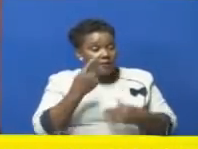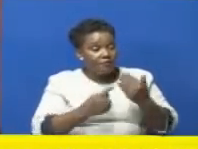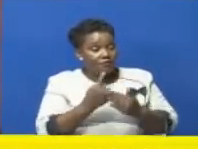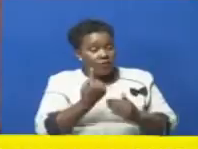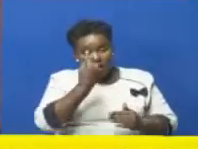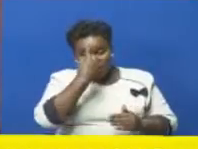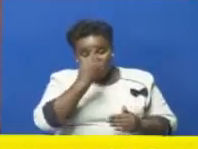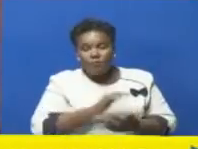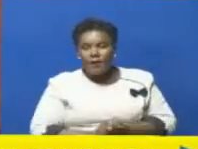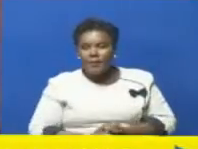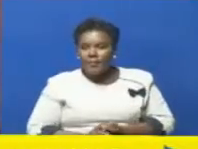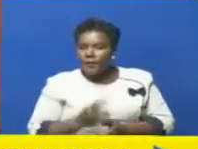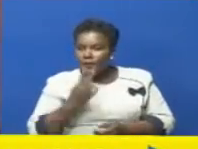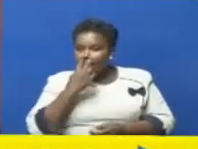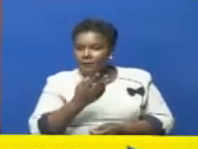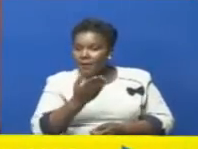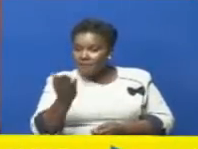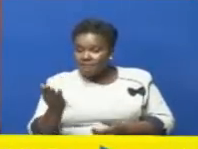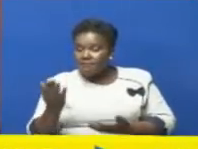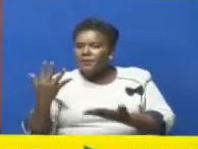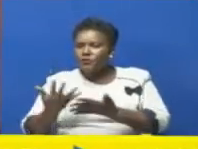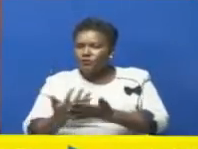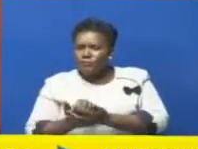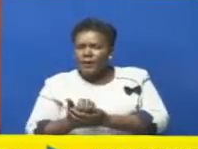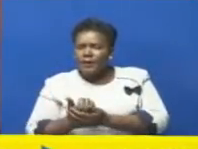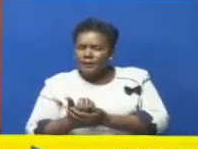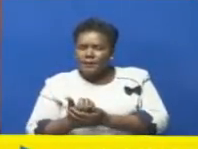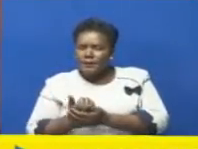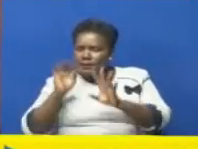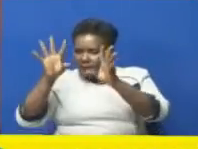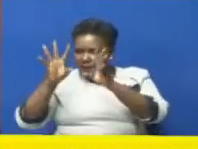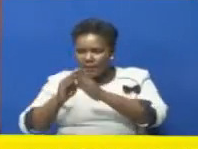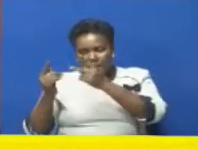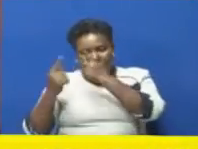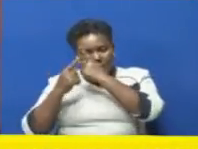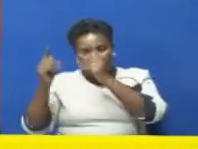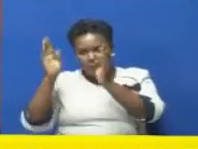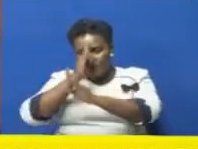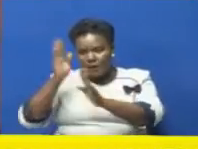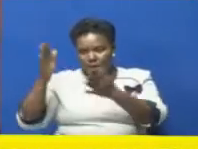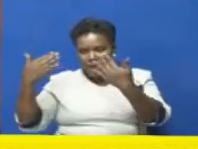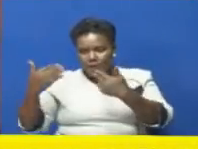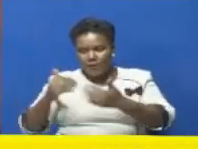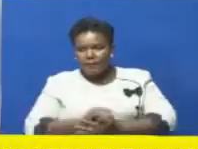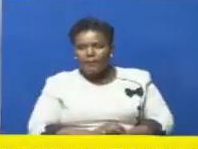Na sasa mtazamaji, tupate kwa ufupi tukufahamu hali ya hewa itakuwaje kwa baadhi ya mikoa hapa nchini.